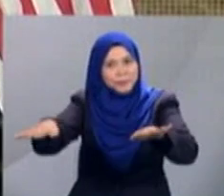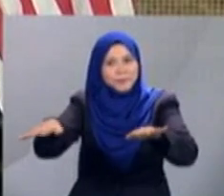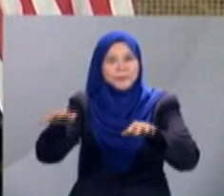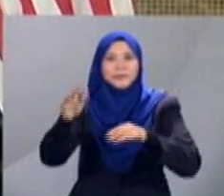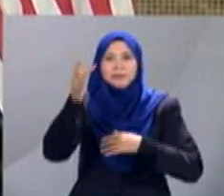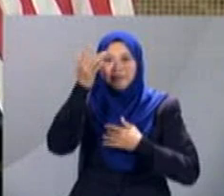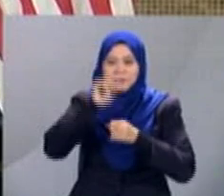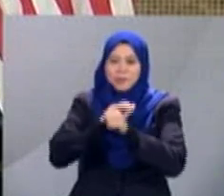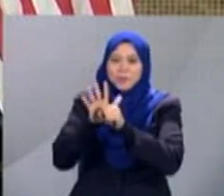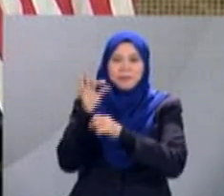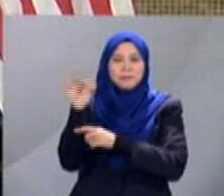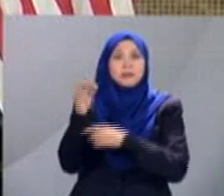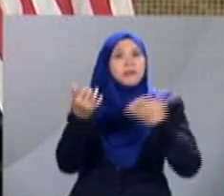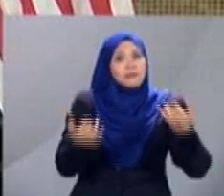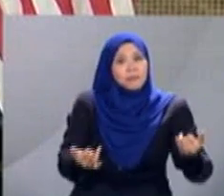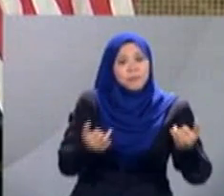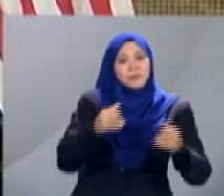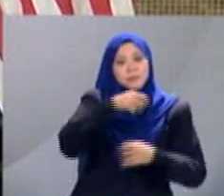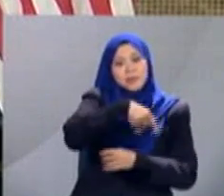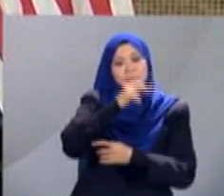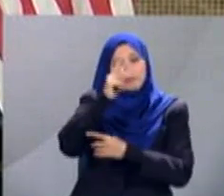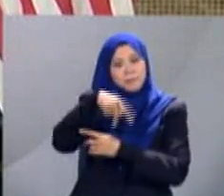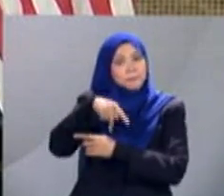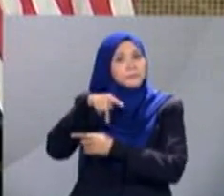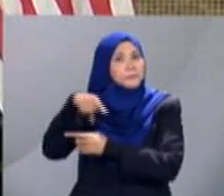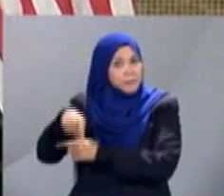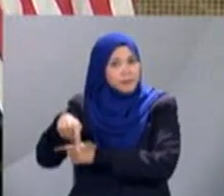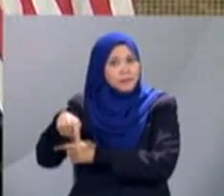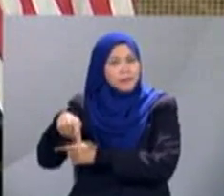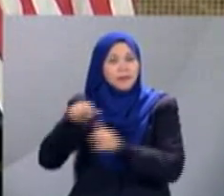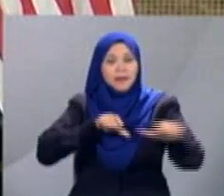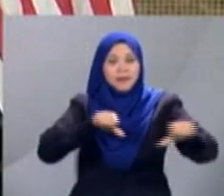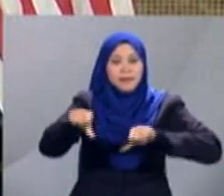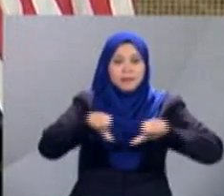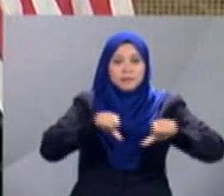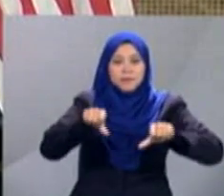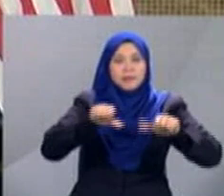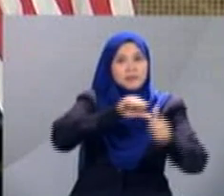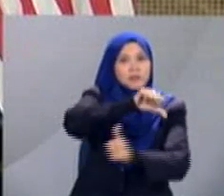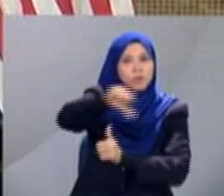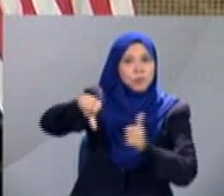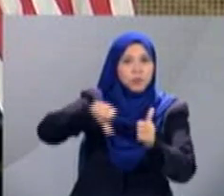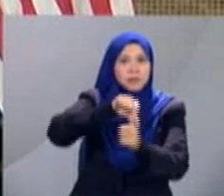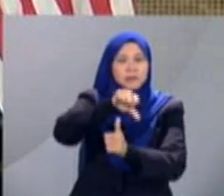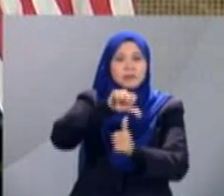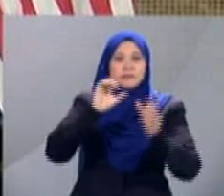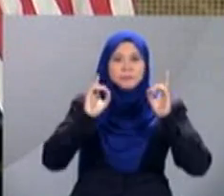Dalam tempoh PKPP ini juga, hampir semua aktiviti sosial,